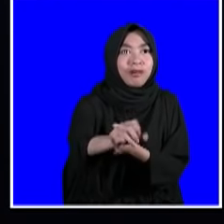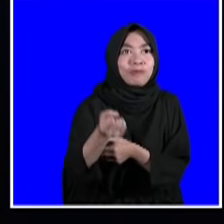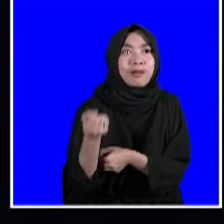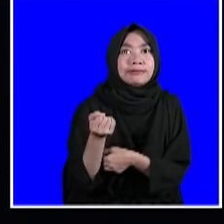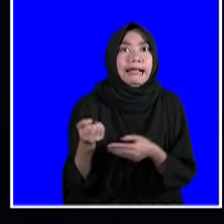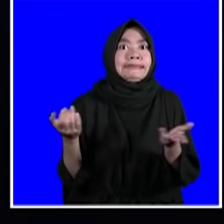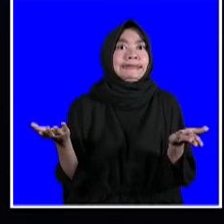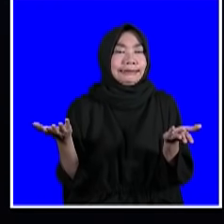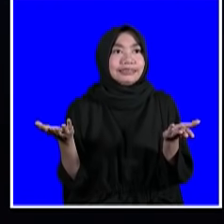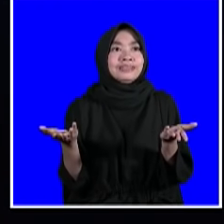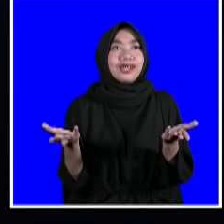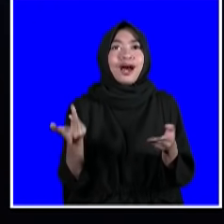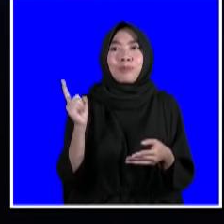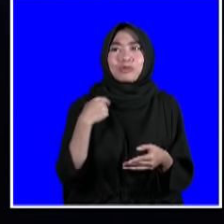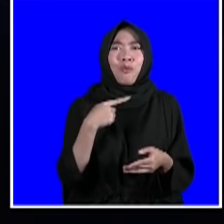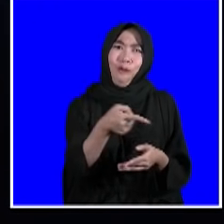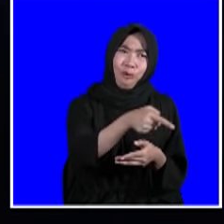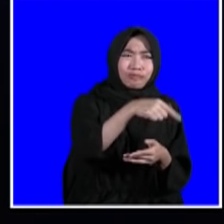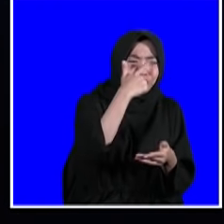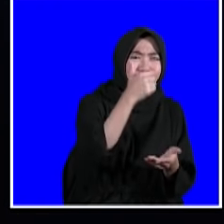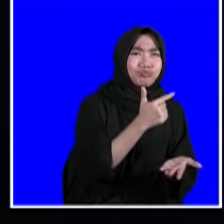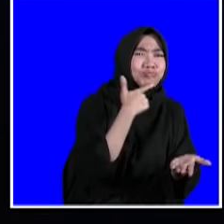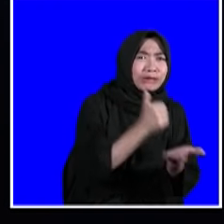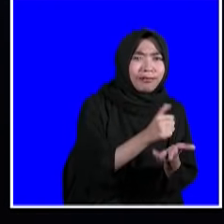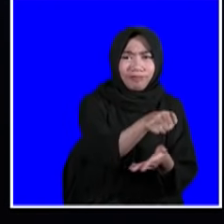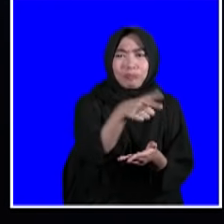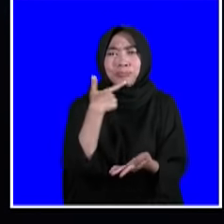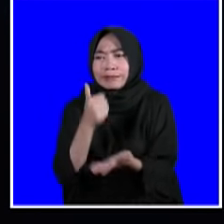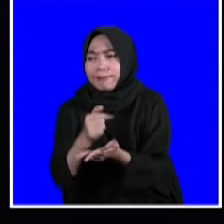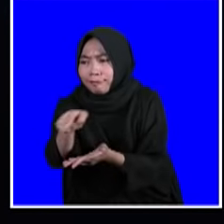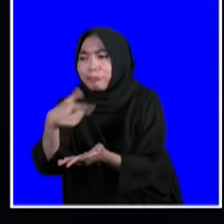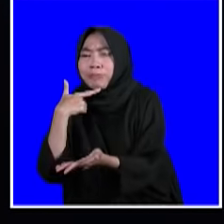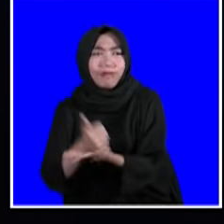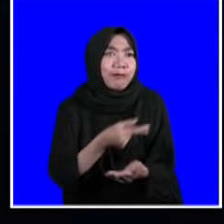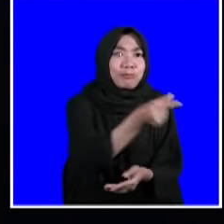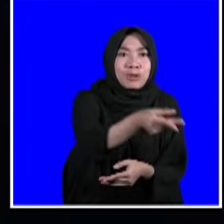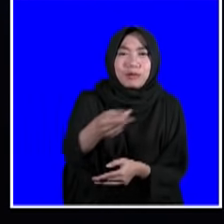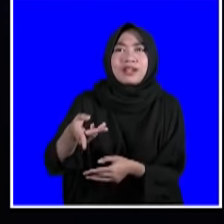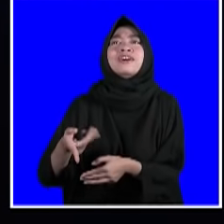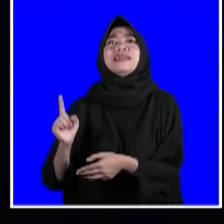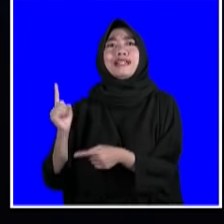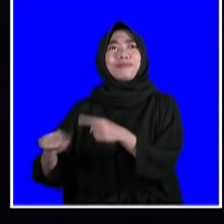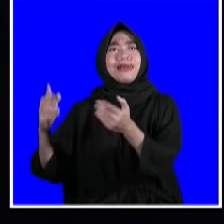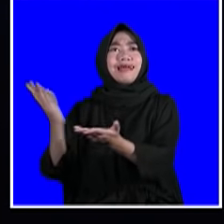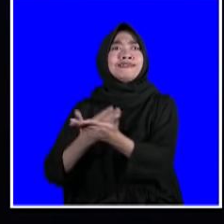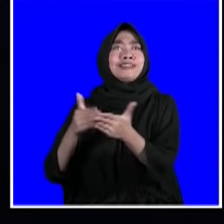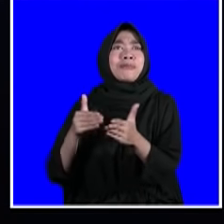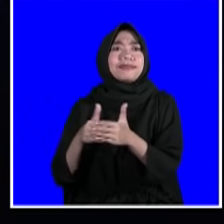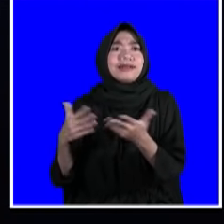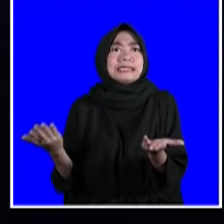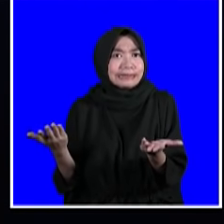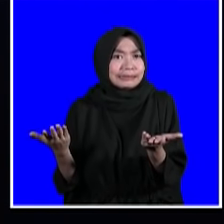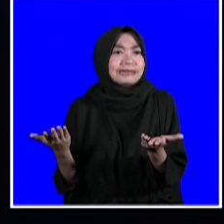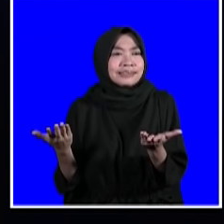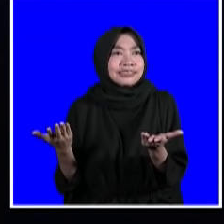segala sesuatu jadinya serba penting. Nah, padahal kita punya keterbatasan gaji kita. Jadi